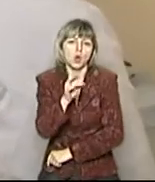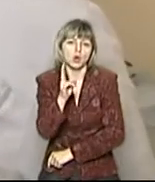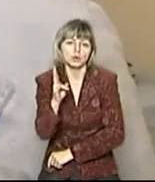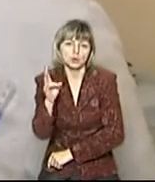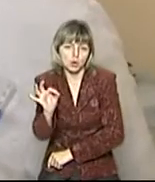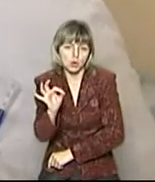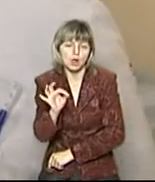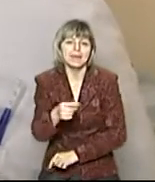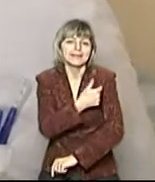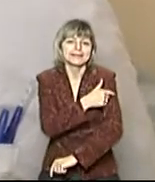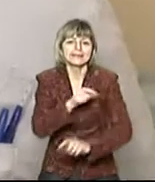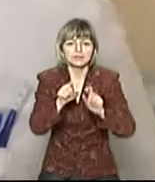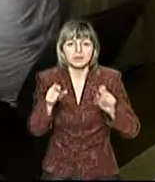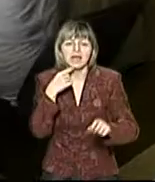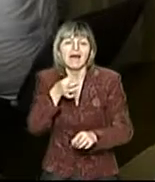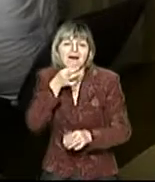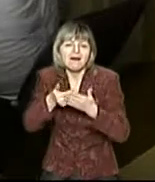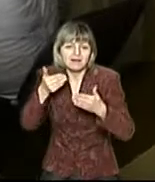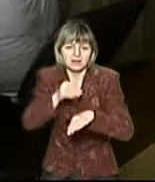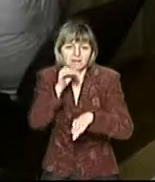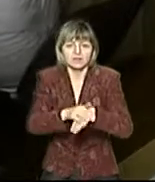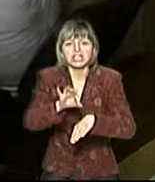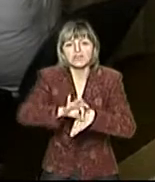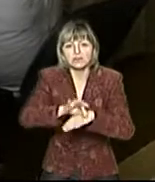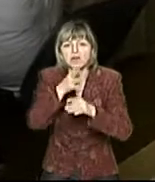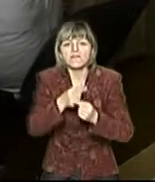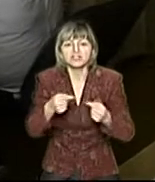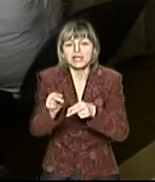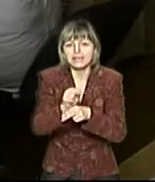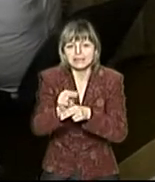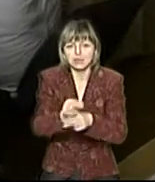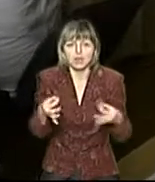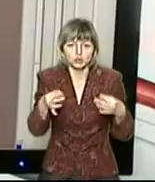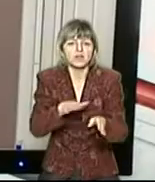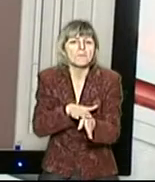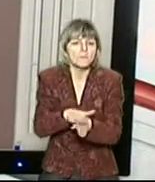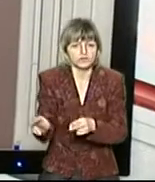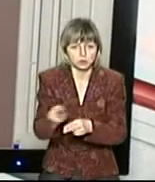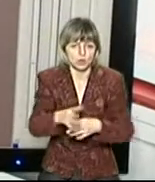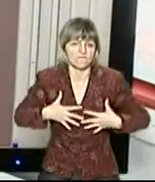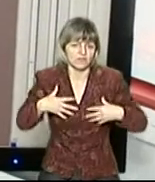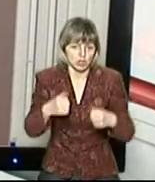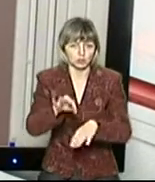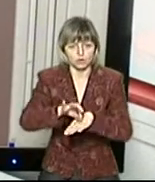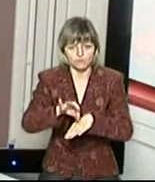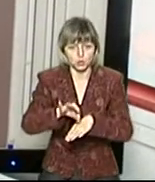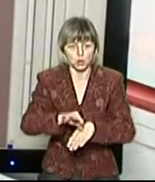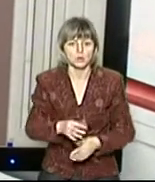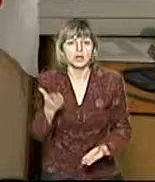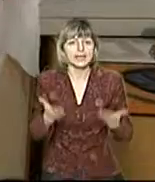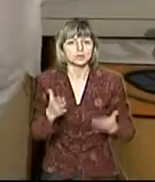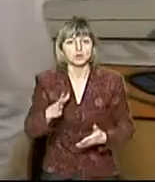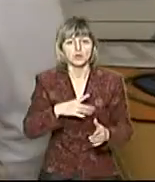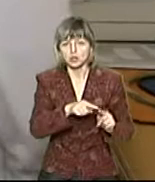Анатолій Самусь каже, що раннє виявлення хвороби і вчасна терапія дозволяє повністю вилікувати хворобу. Якщо було